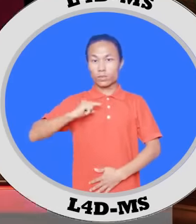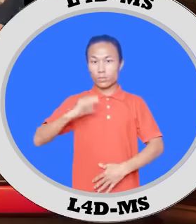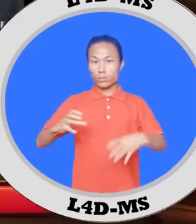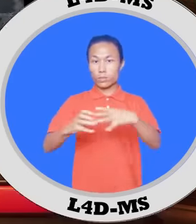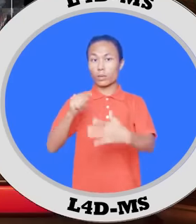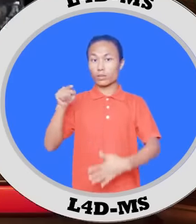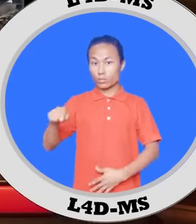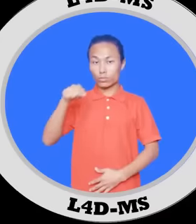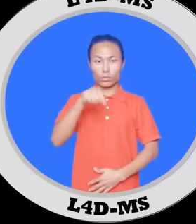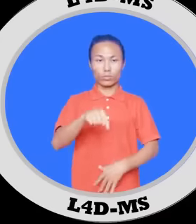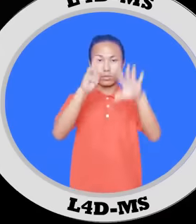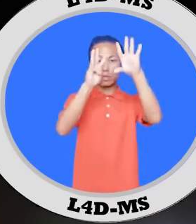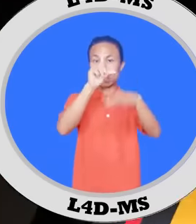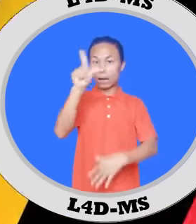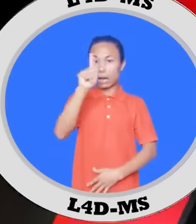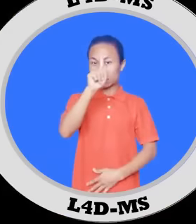Rime Piparation.